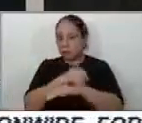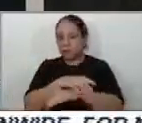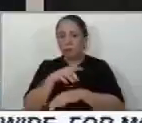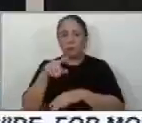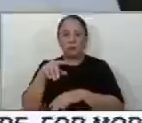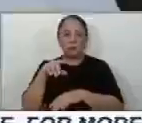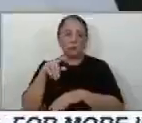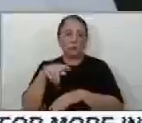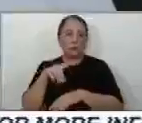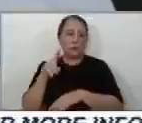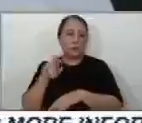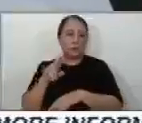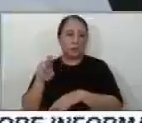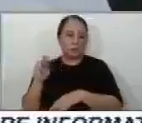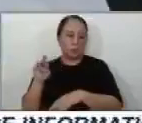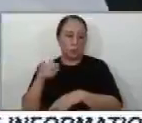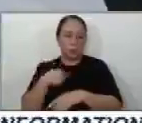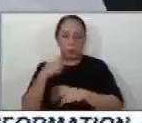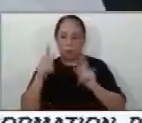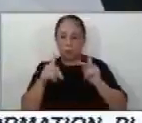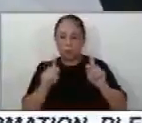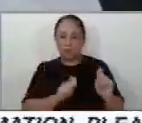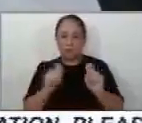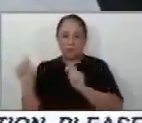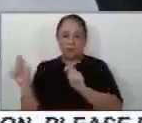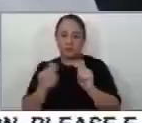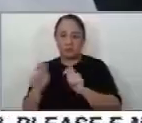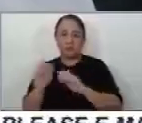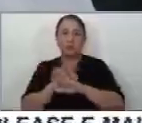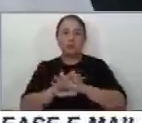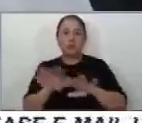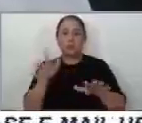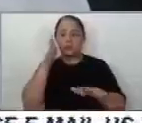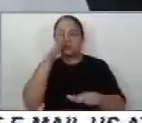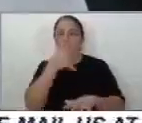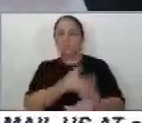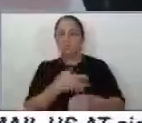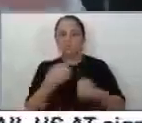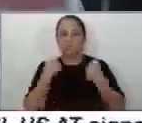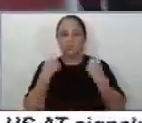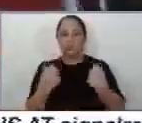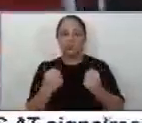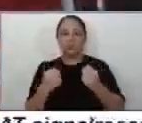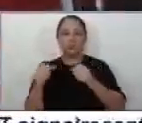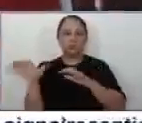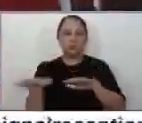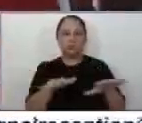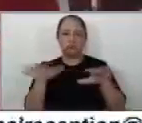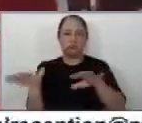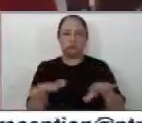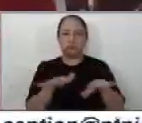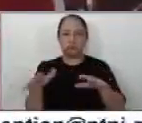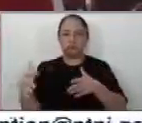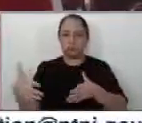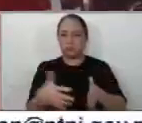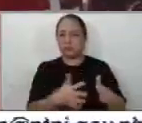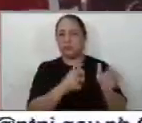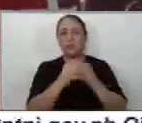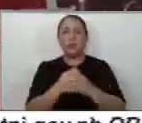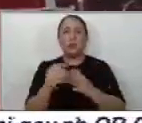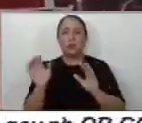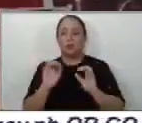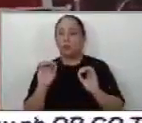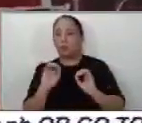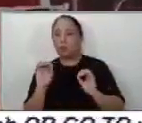Maring. Ayon sa provincial government ng La Union, nasa 927 na pamilya na ang na-rescue at nadala sa mga